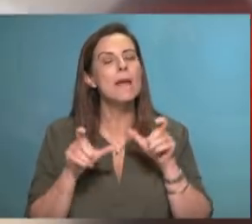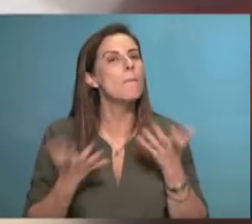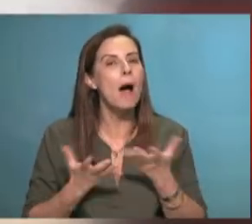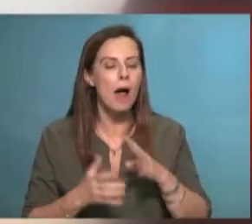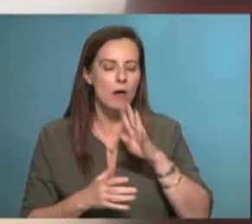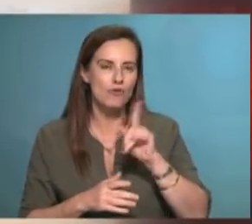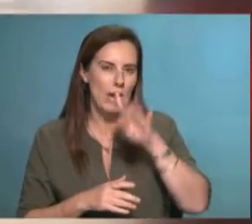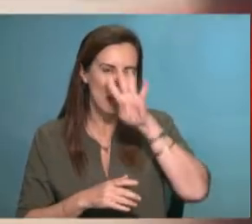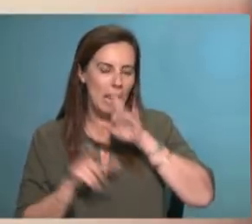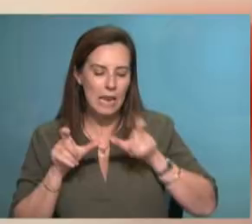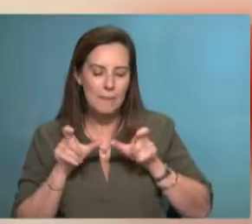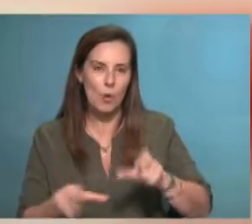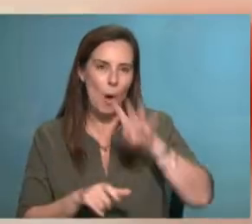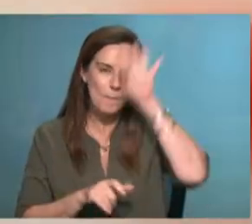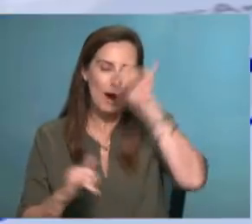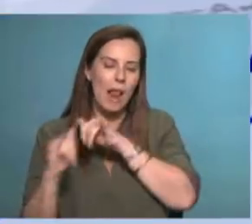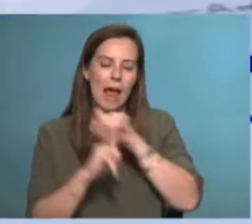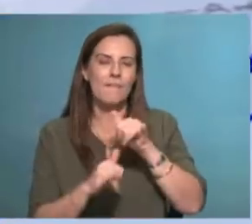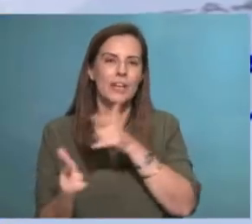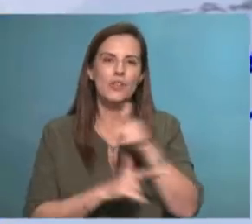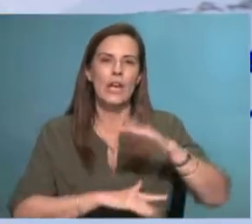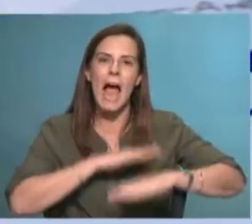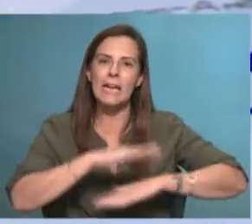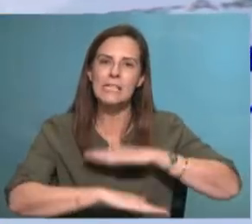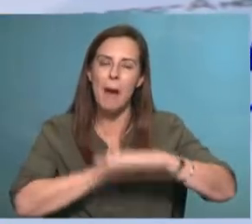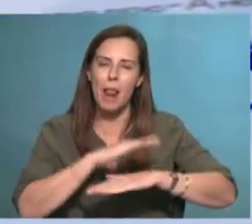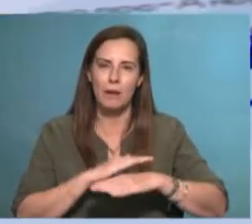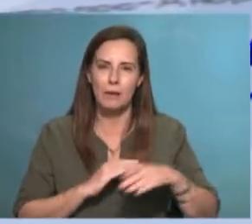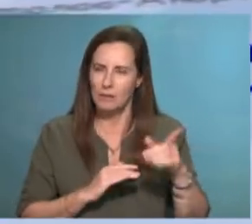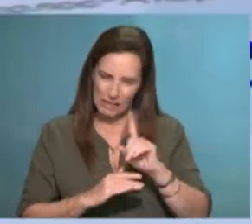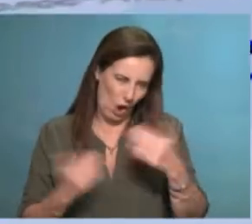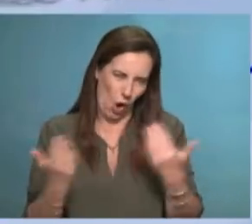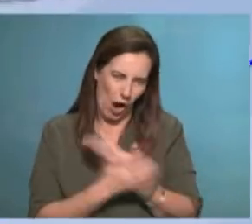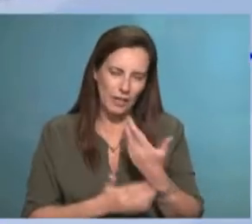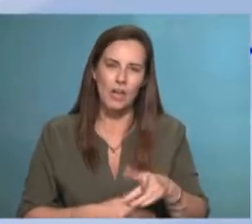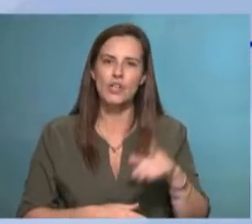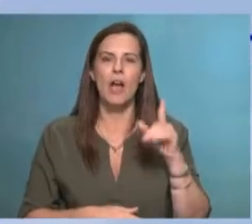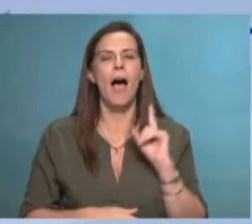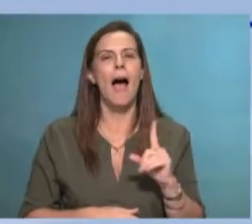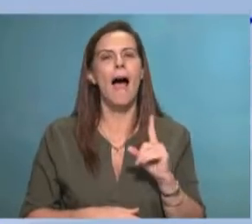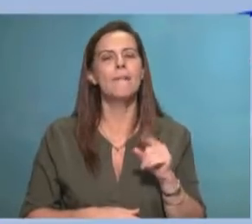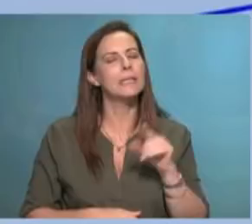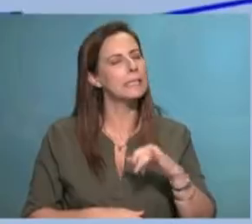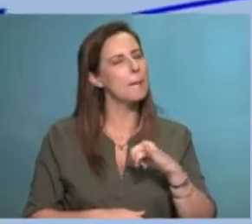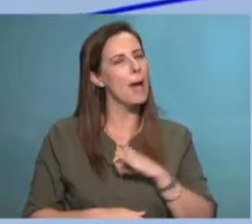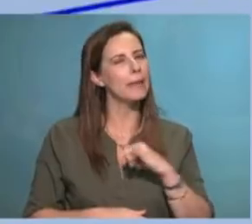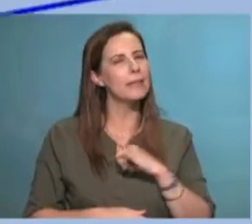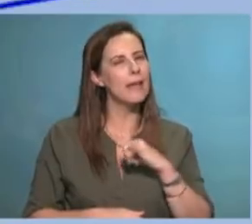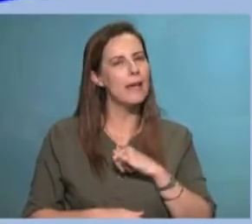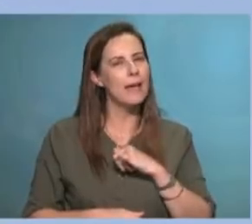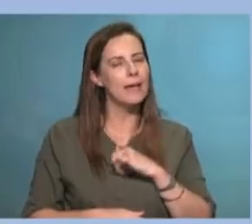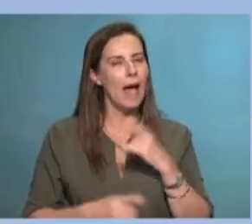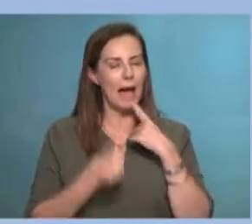צבאית בסוריה או להעביר נשק לחיזבאללה. כן, זה לא חדש, אבל זה מעניין, כולל השיחה עם